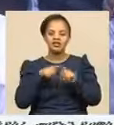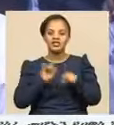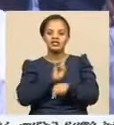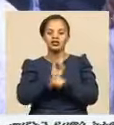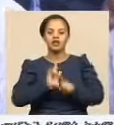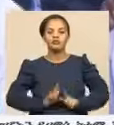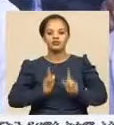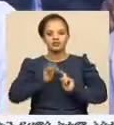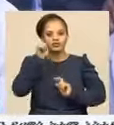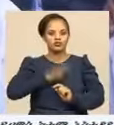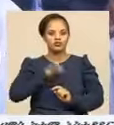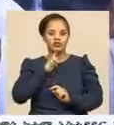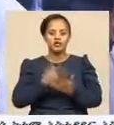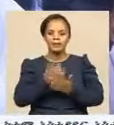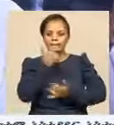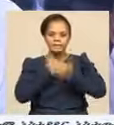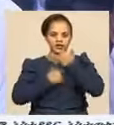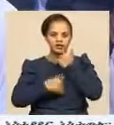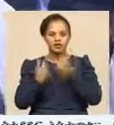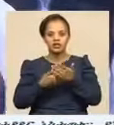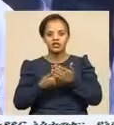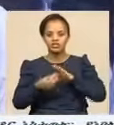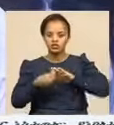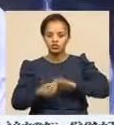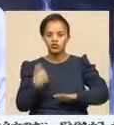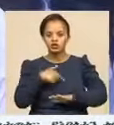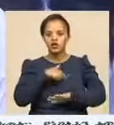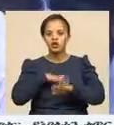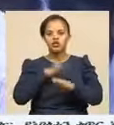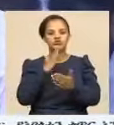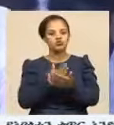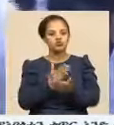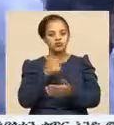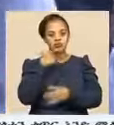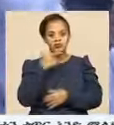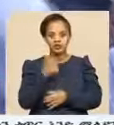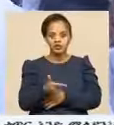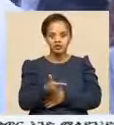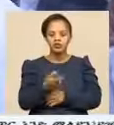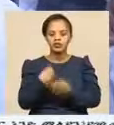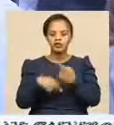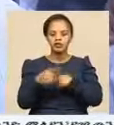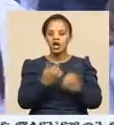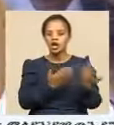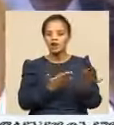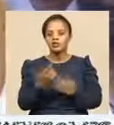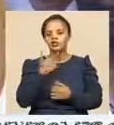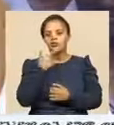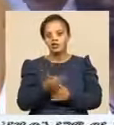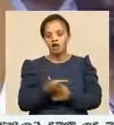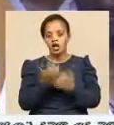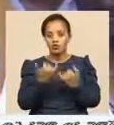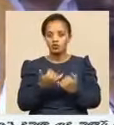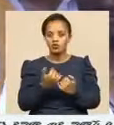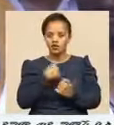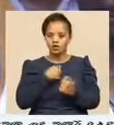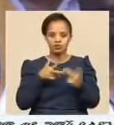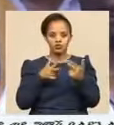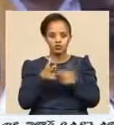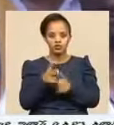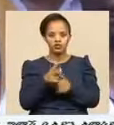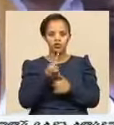እኛ። ይሄ በደል ይሄ ተጽዕኖ ከኛ ላይ ይቁም በሚለው መተን ይኸው አቤት እያልን ነው። አሁን ከኔ